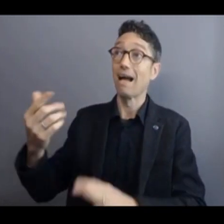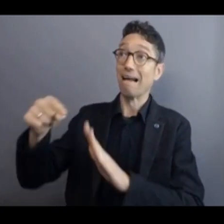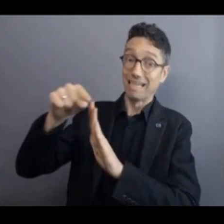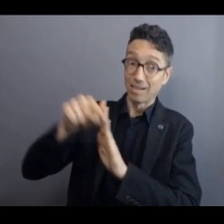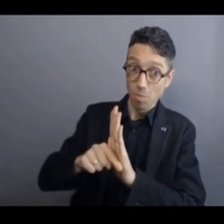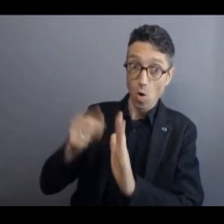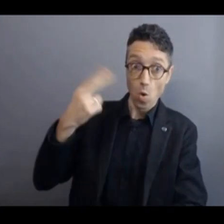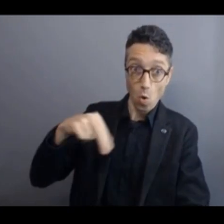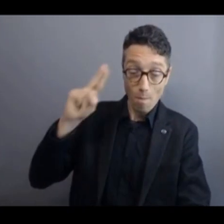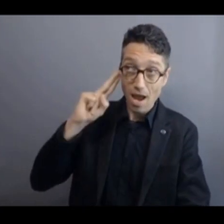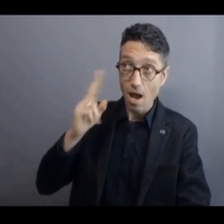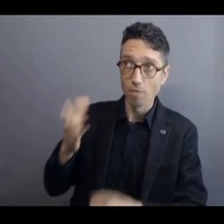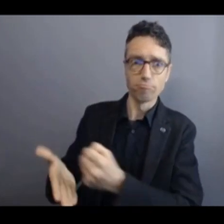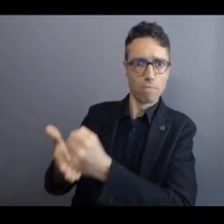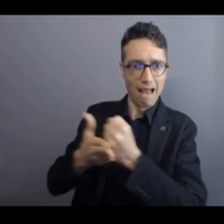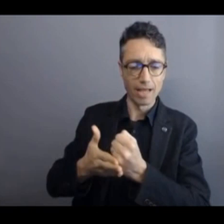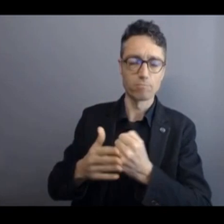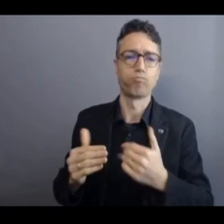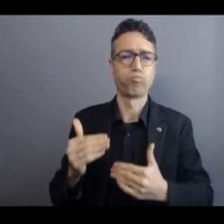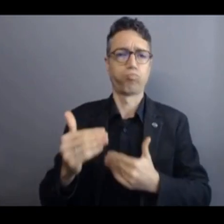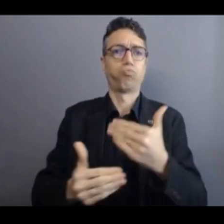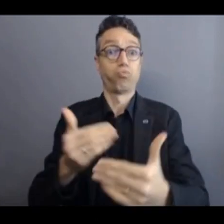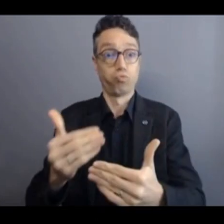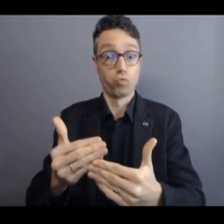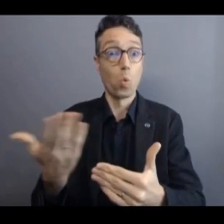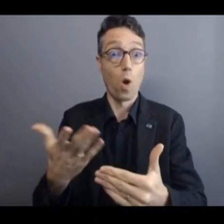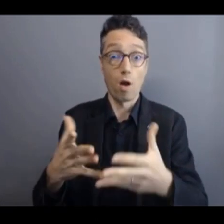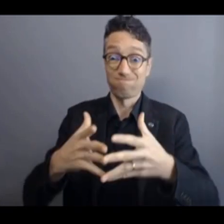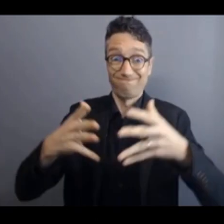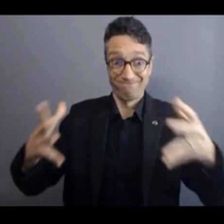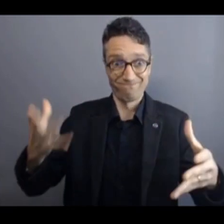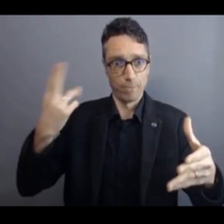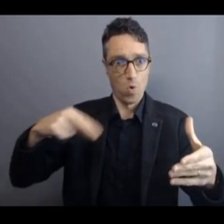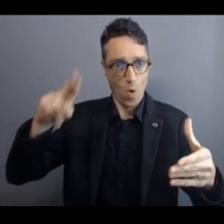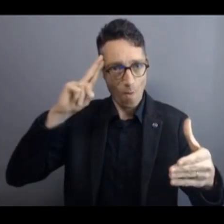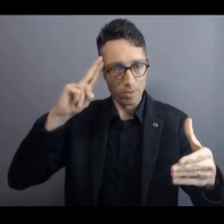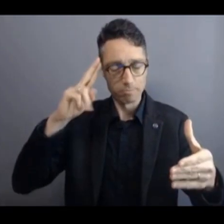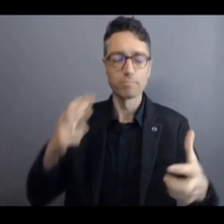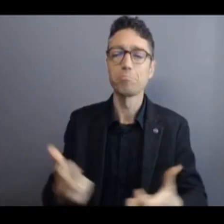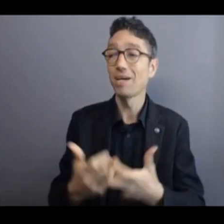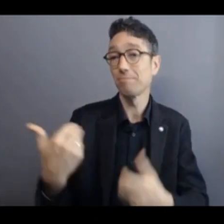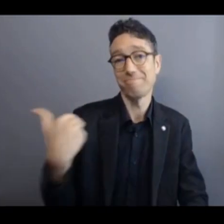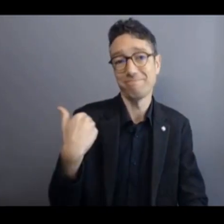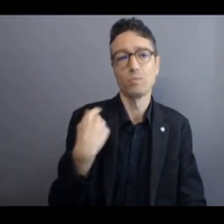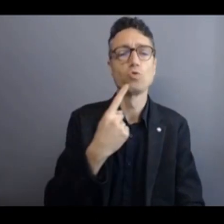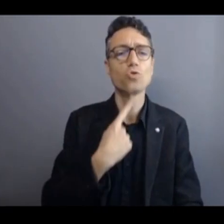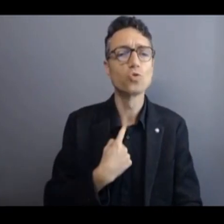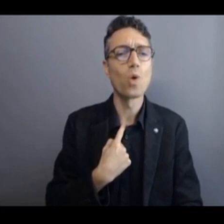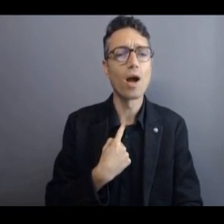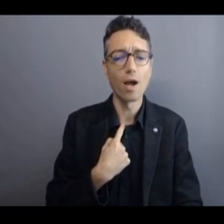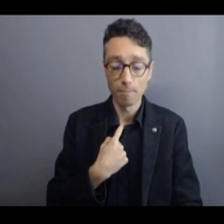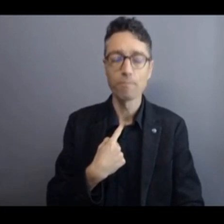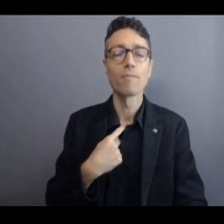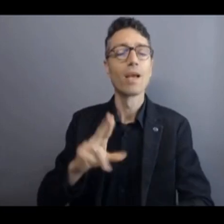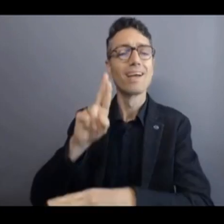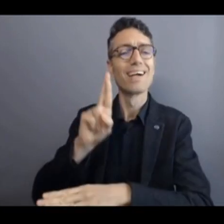l'Europe. On a par exemple, comme dernière avancée, au mois de juin dernier, les délais de réservation qui ont été réduits de 48 à 24 heures